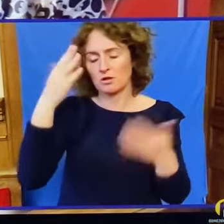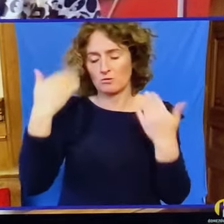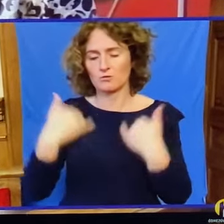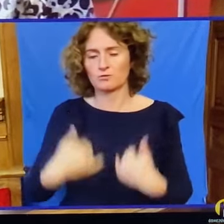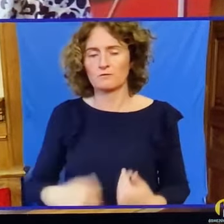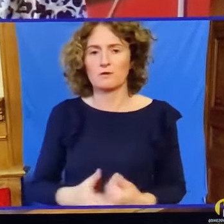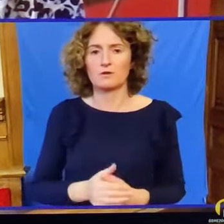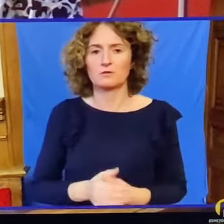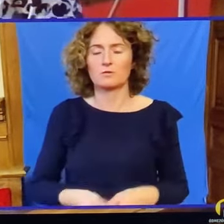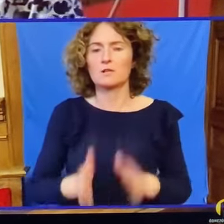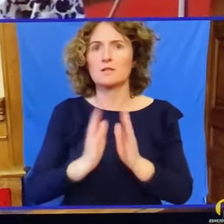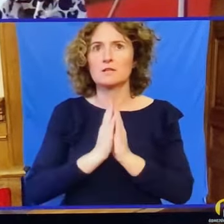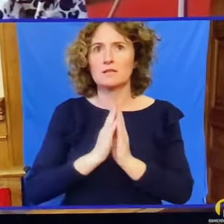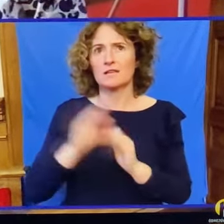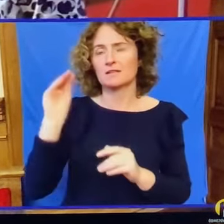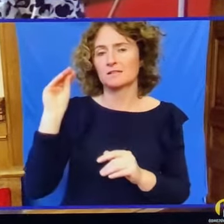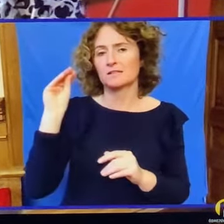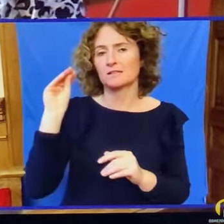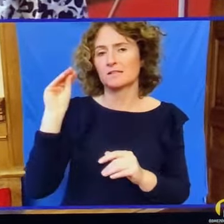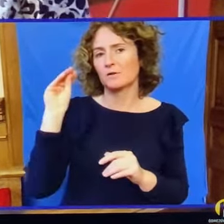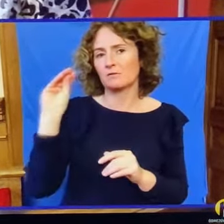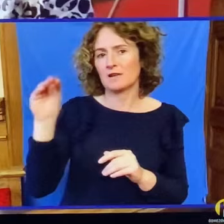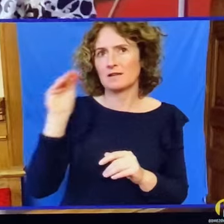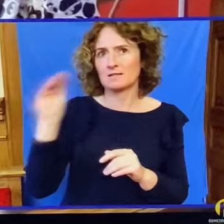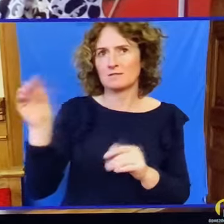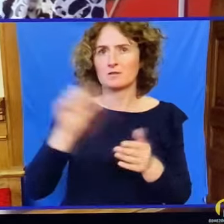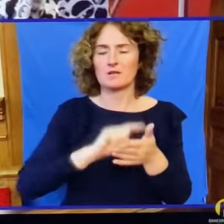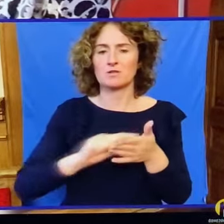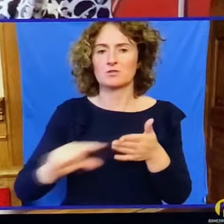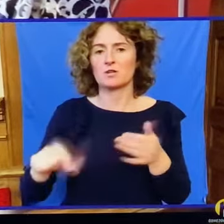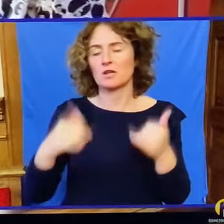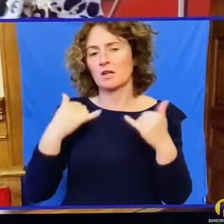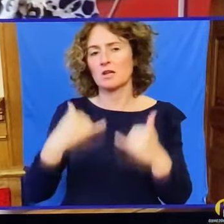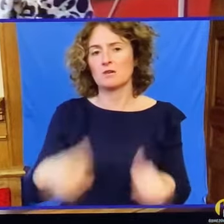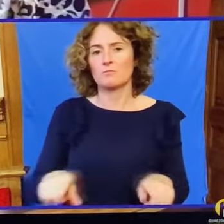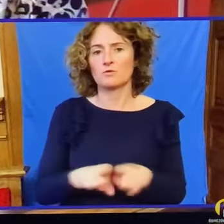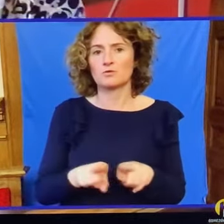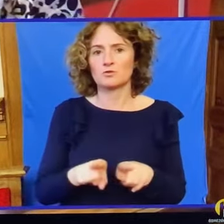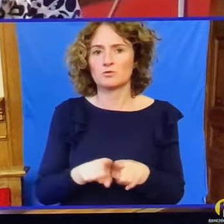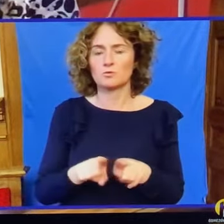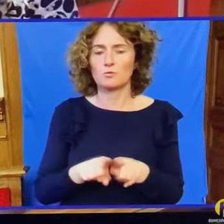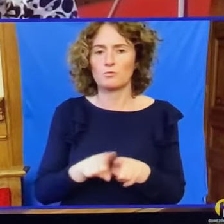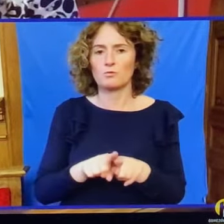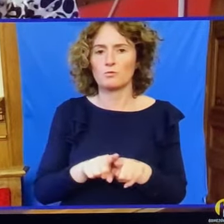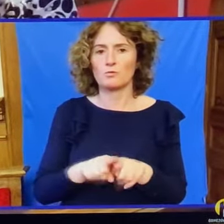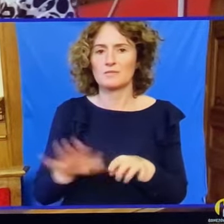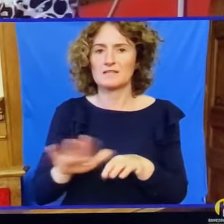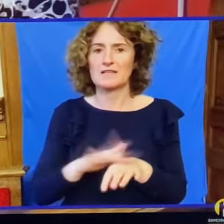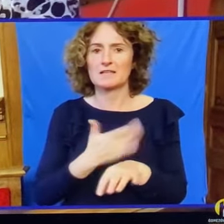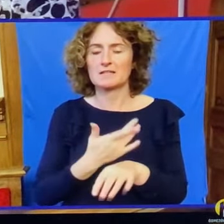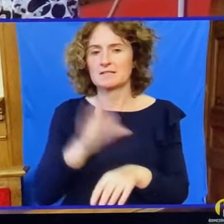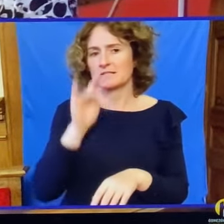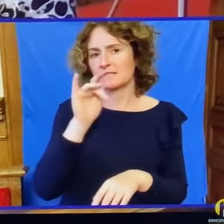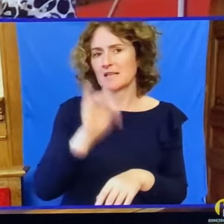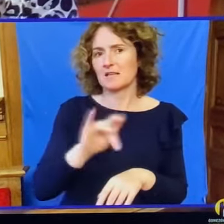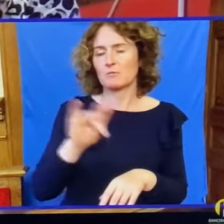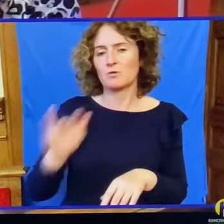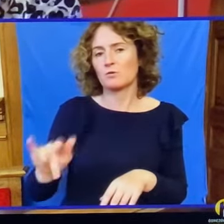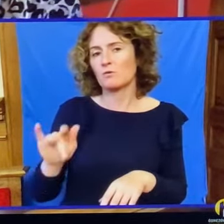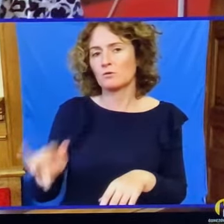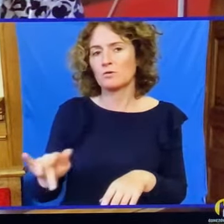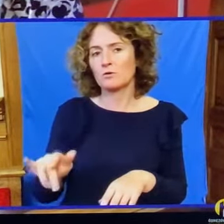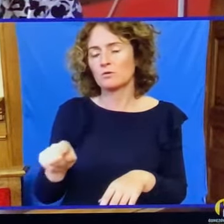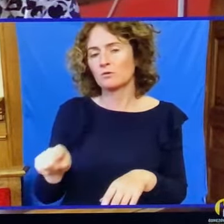Kértem már felszólalási jegyet, és most megint úgy érzem, hogy önök most sem teszik a dolgukat.